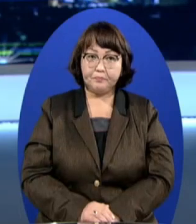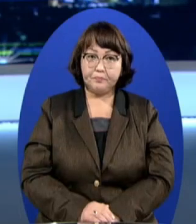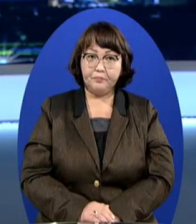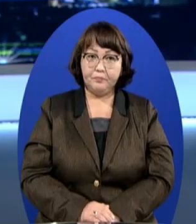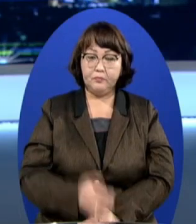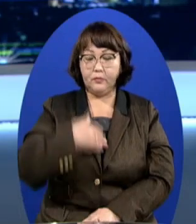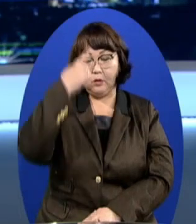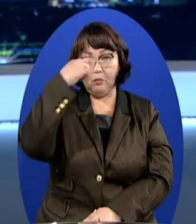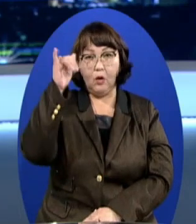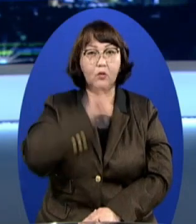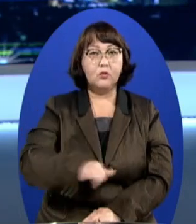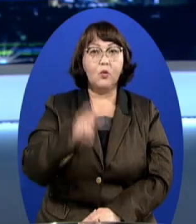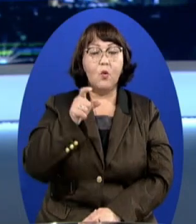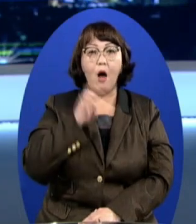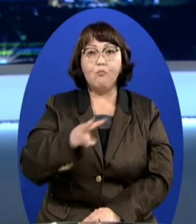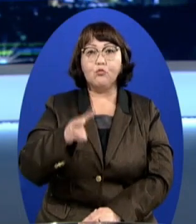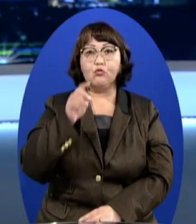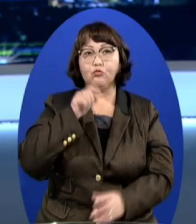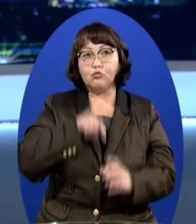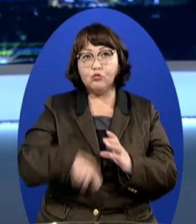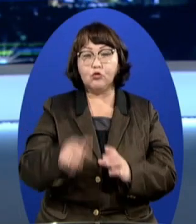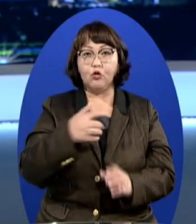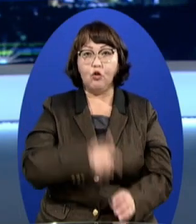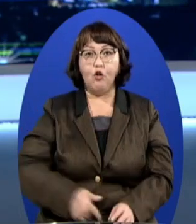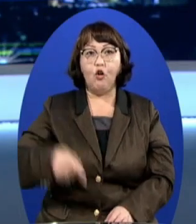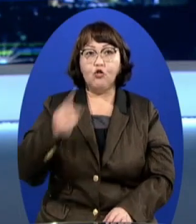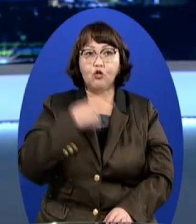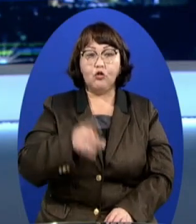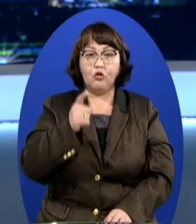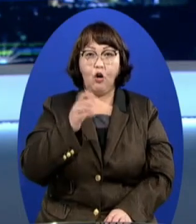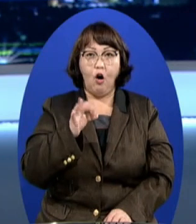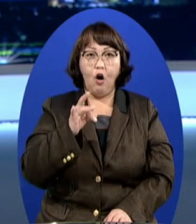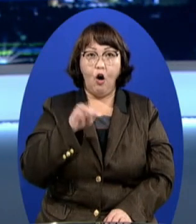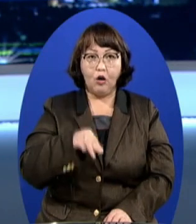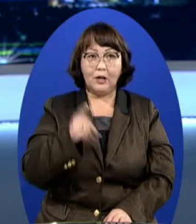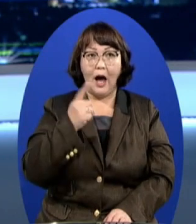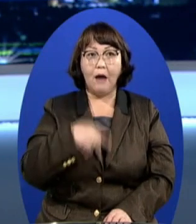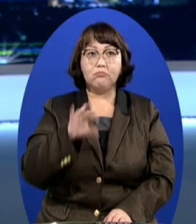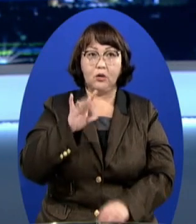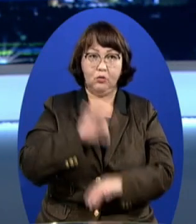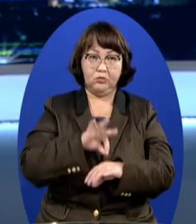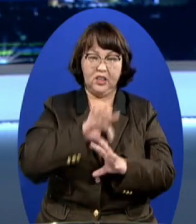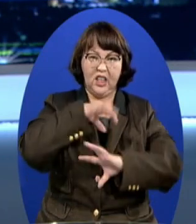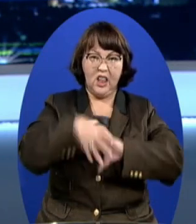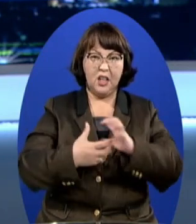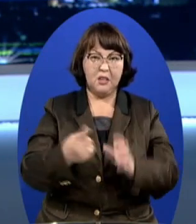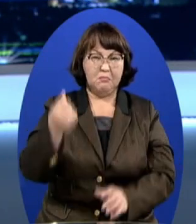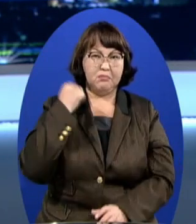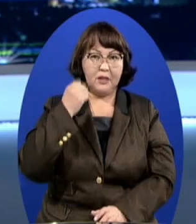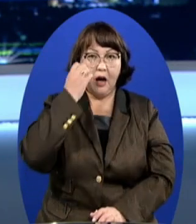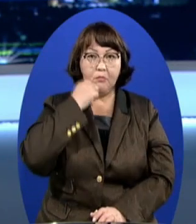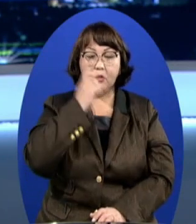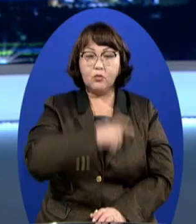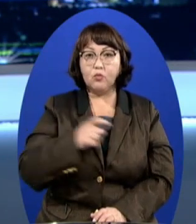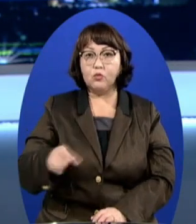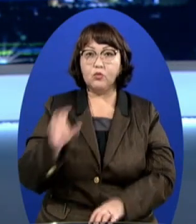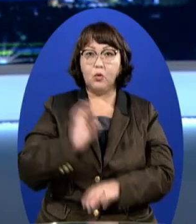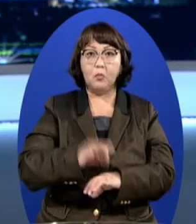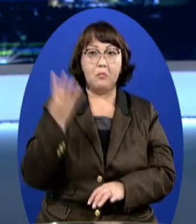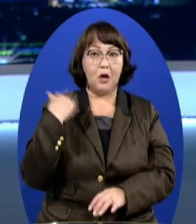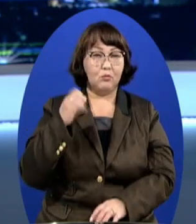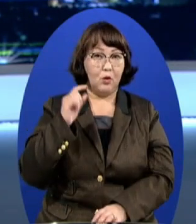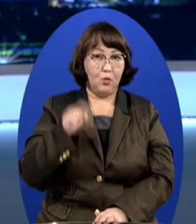За манай улсын хүн амын дунд хотоодны хор тавдраар өвчлөсөнийхөө тоогоор дэлхийд дээгүүр байранд бичигддэг. Энэ өвчнөөр ихэвчлэн ахмад насныхан өвчлөдөг байсан бол сүүлийн